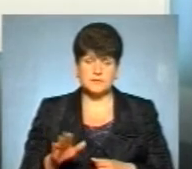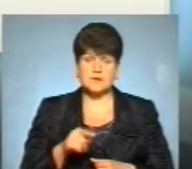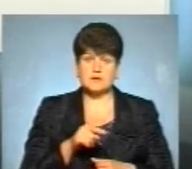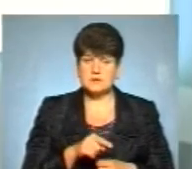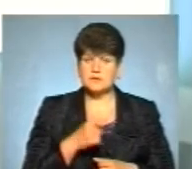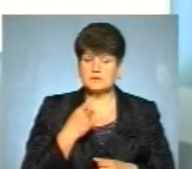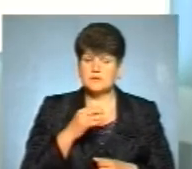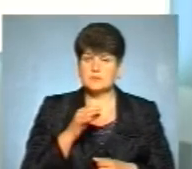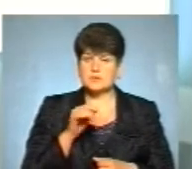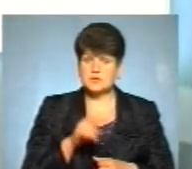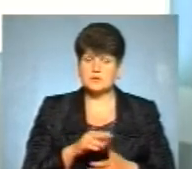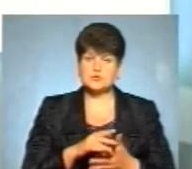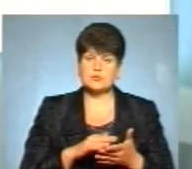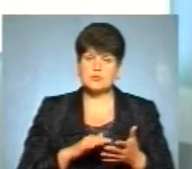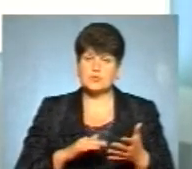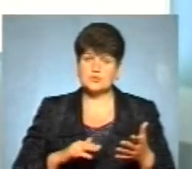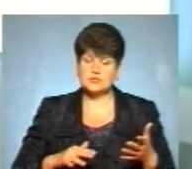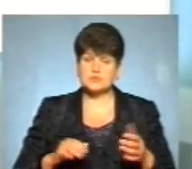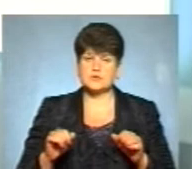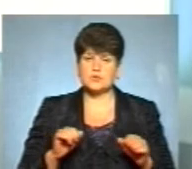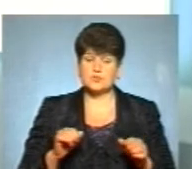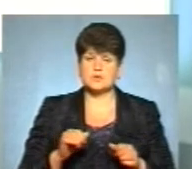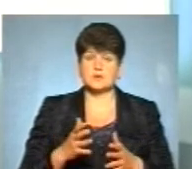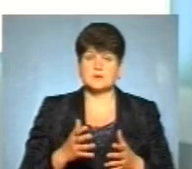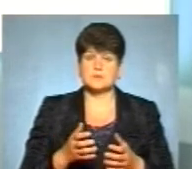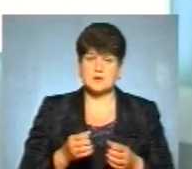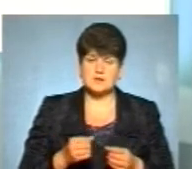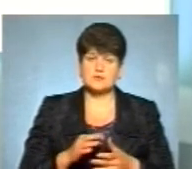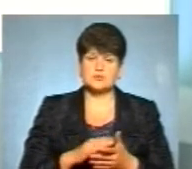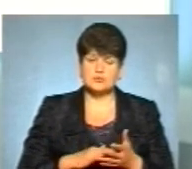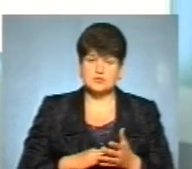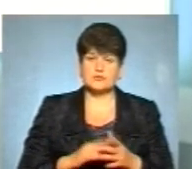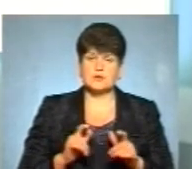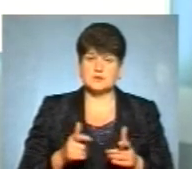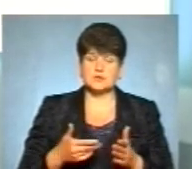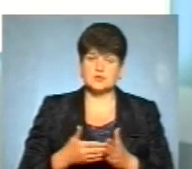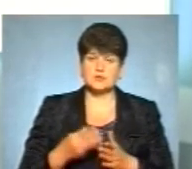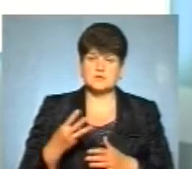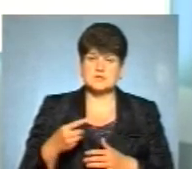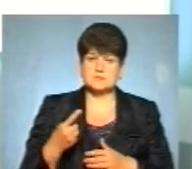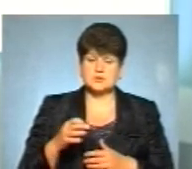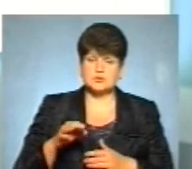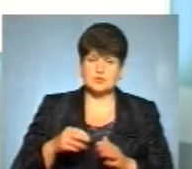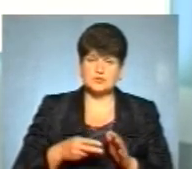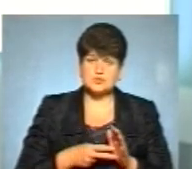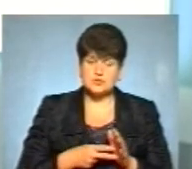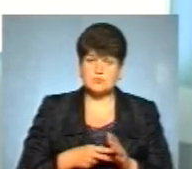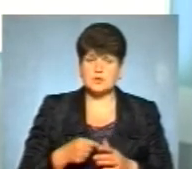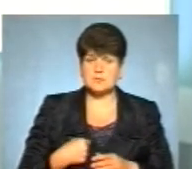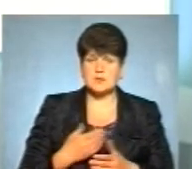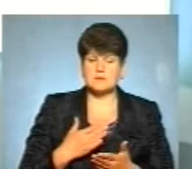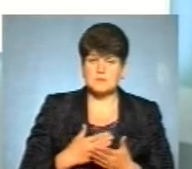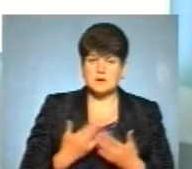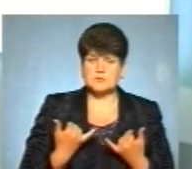анонсував те, що продовжують, і уряд прийняв, що продовжують карантин по всій території України до 31.07. І, власне, ми маємо